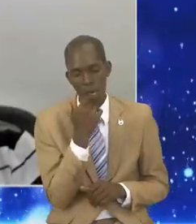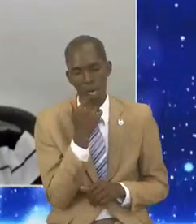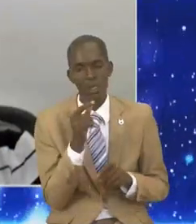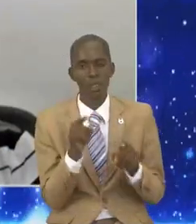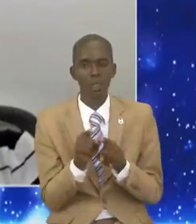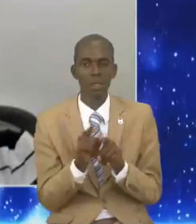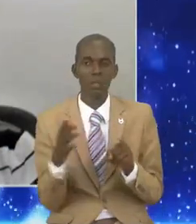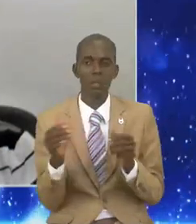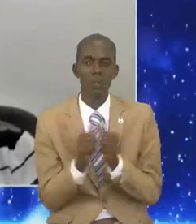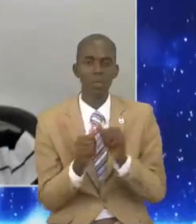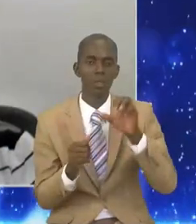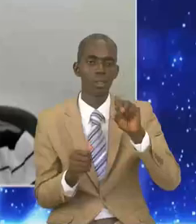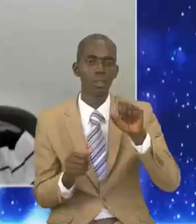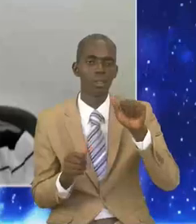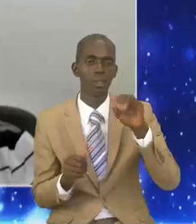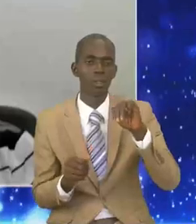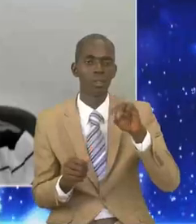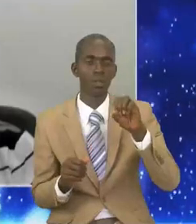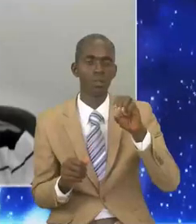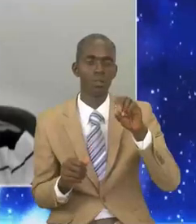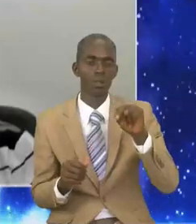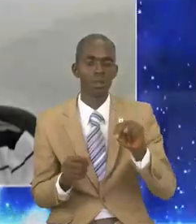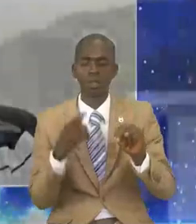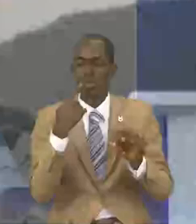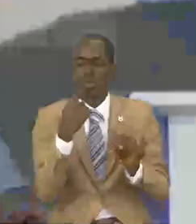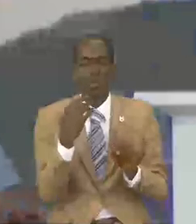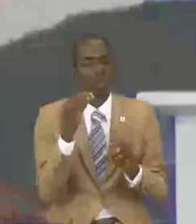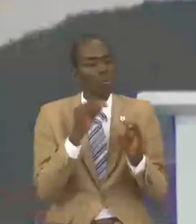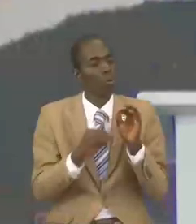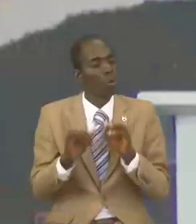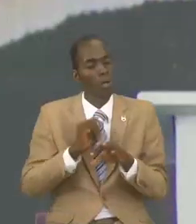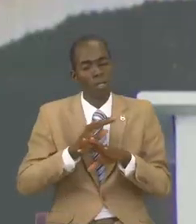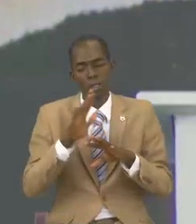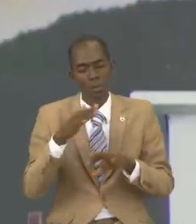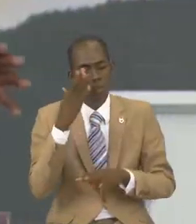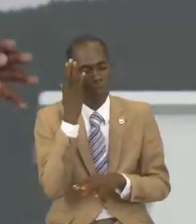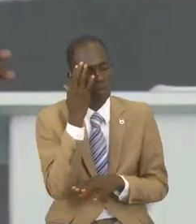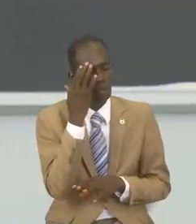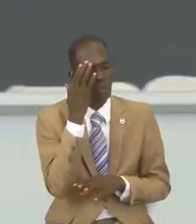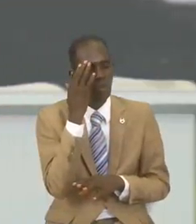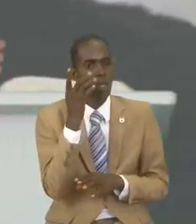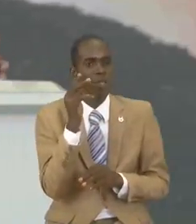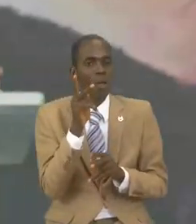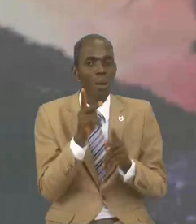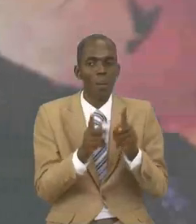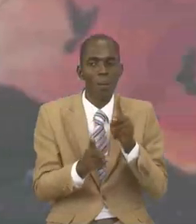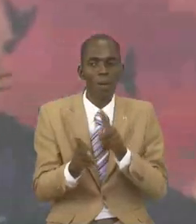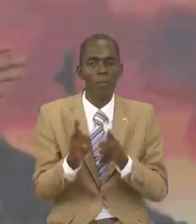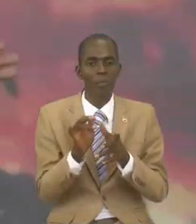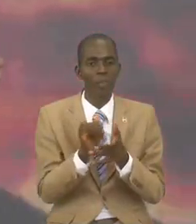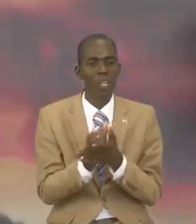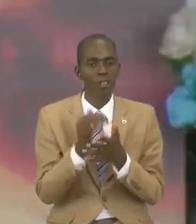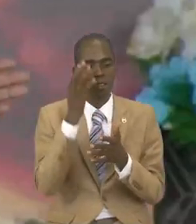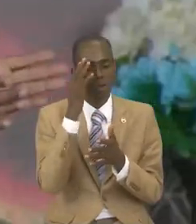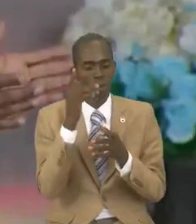Samson a regretté, disant: si je savais. Les gens